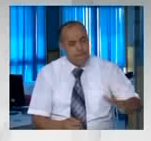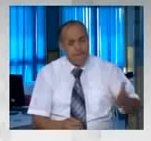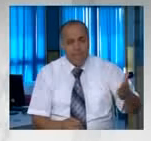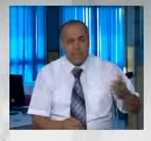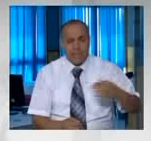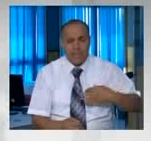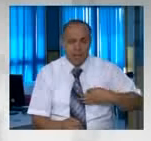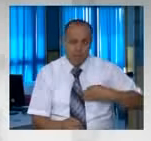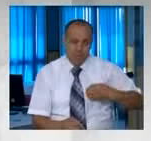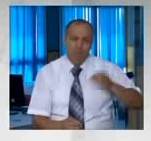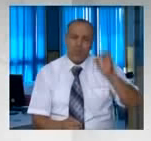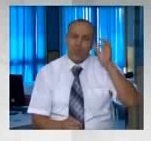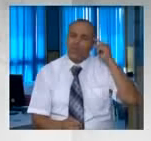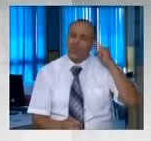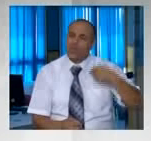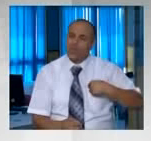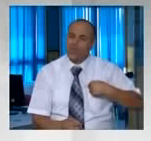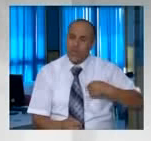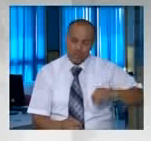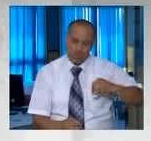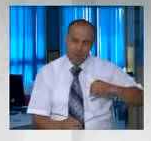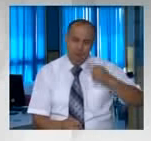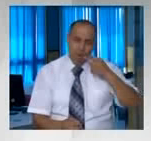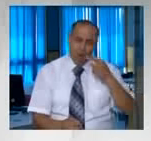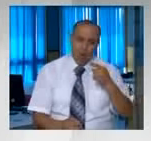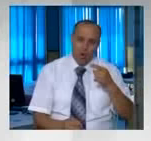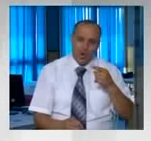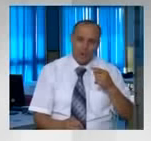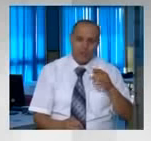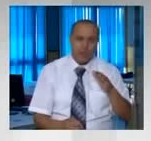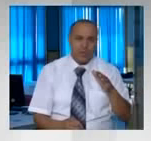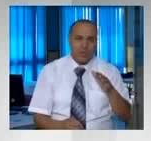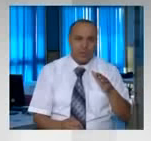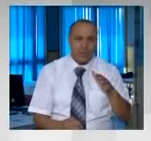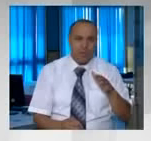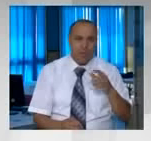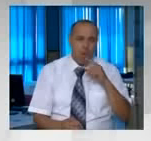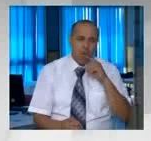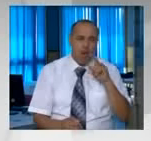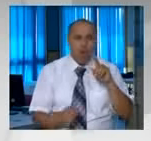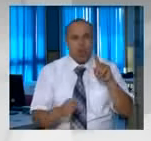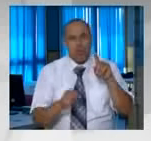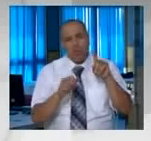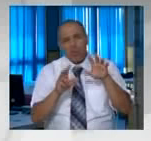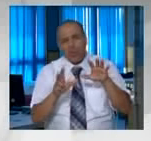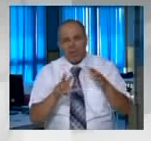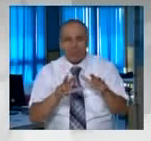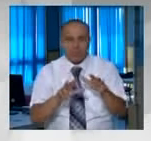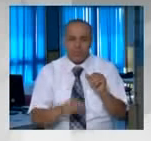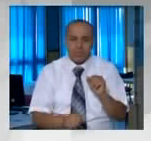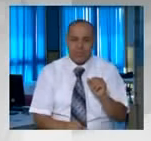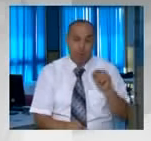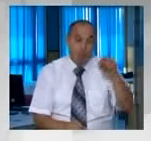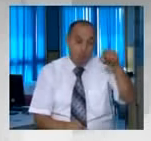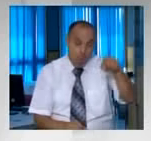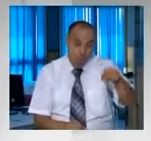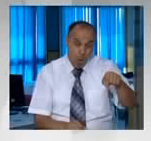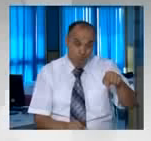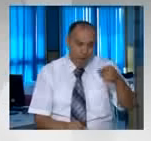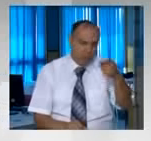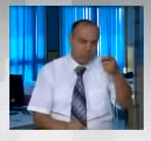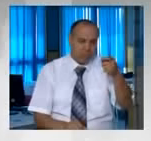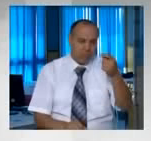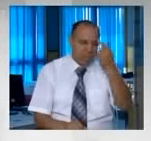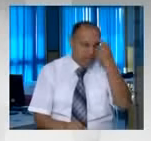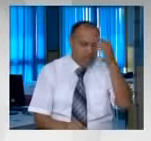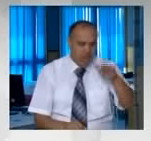الشهيد المواطن اللي شاب اللي كان يبلغ تقريبا حدود 16 او 18 سنه عمره يعني، وكان موجود على عين المكان، كما